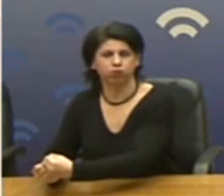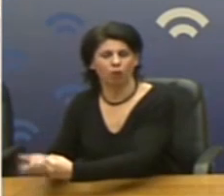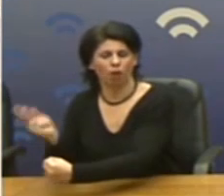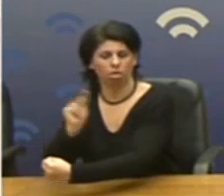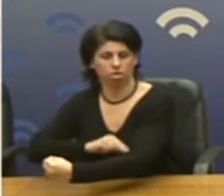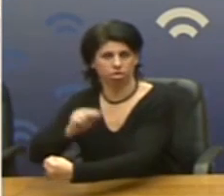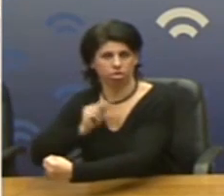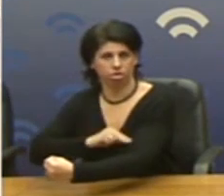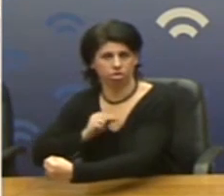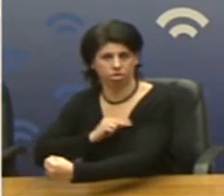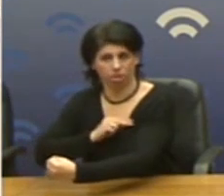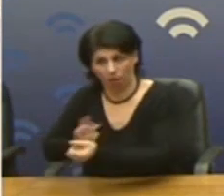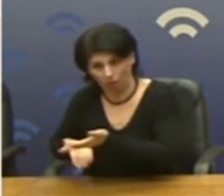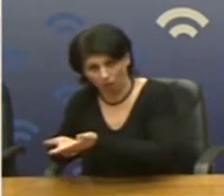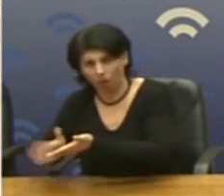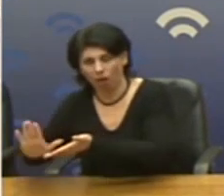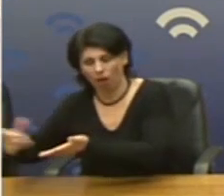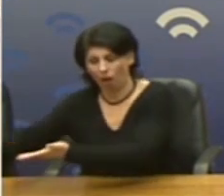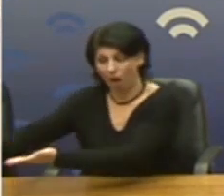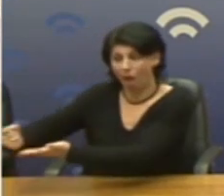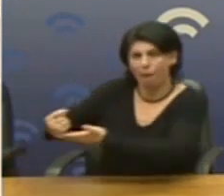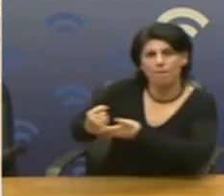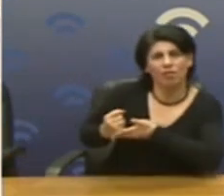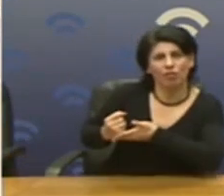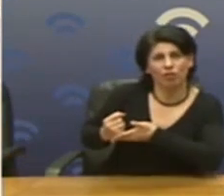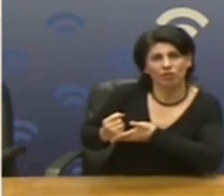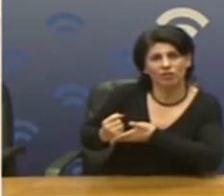αλλά επιδοτείται και από τον ΕΟΠΗ, από χρήματα δηλαδή που έχουν πληρώσει οι ίδιοι ασφαλισμένοι.